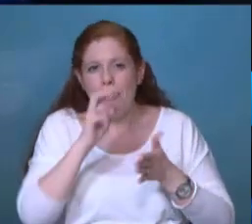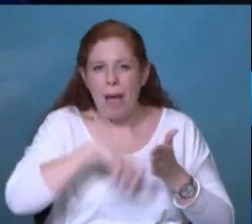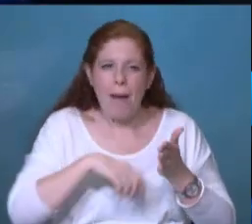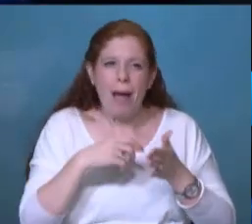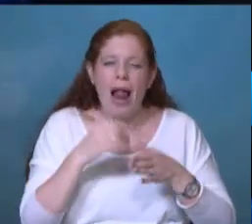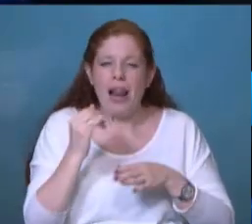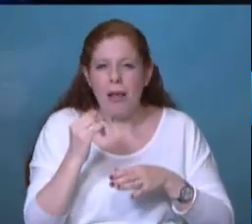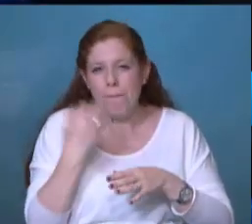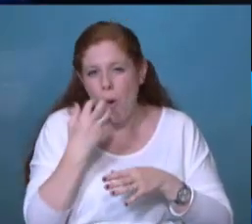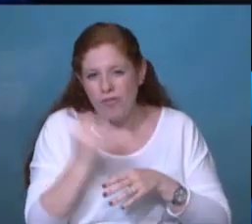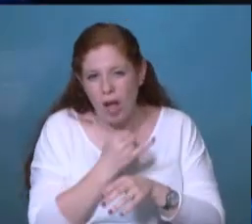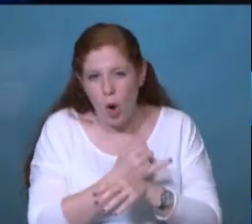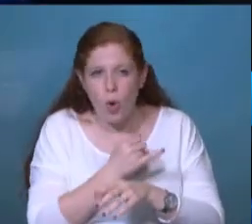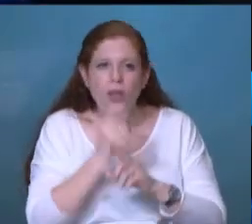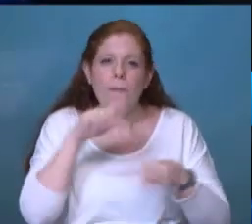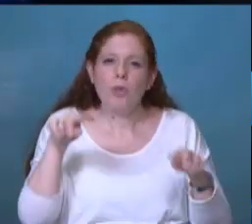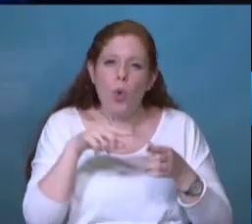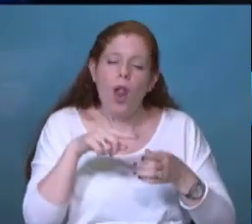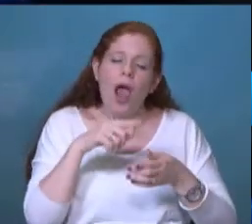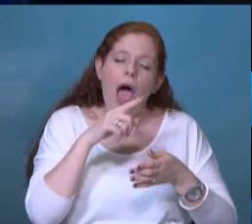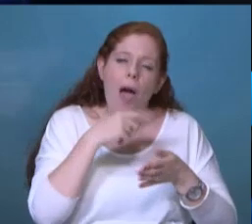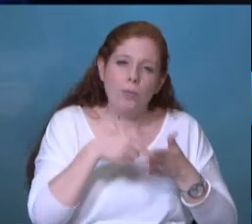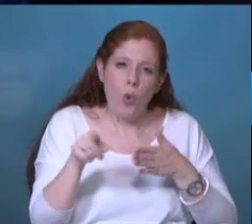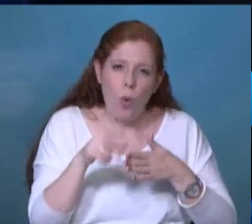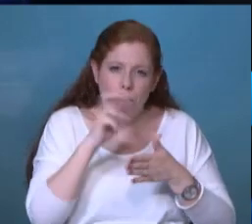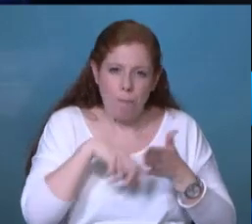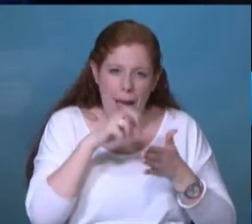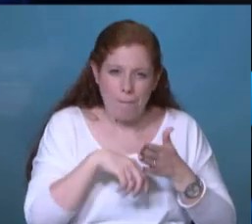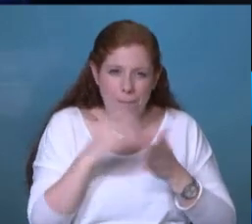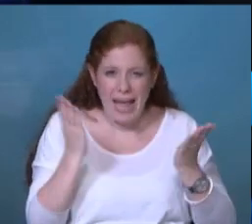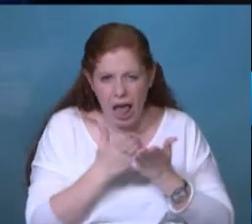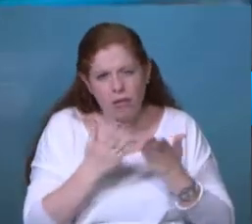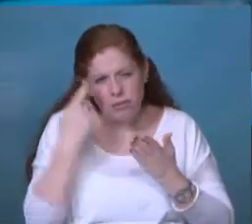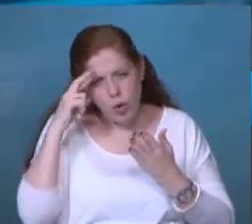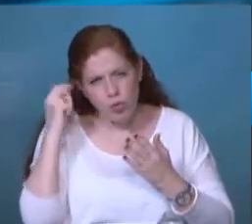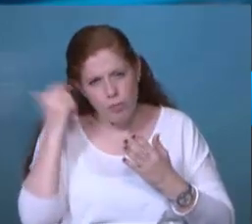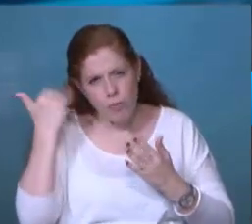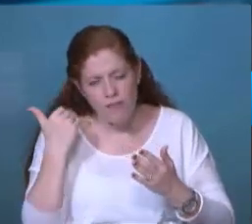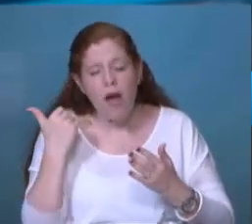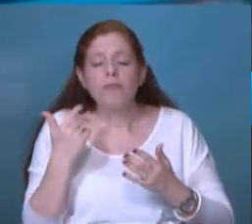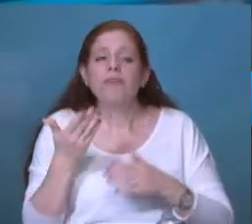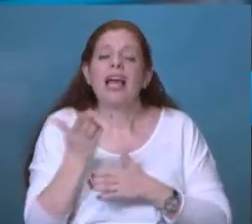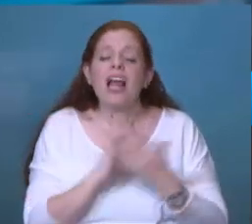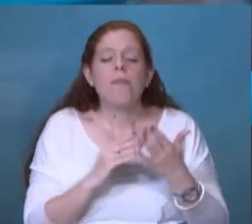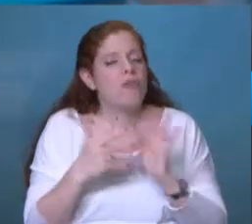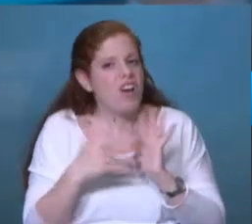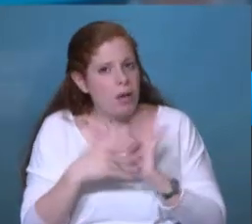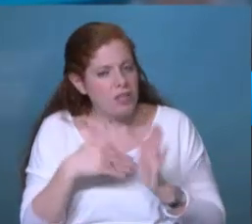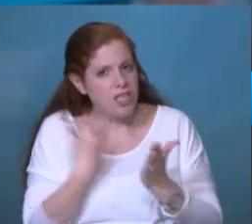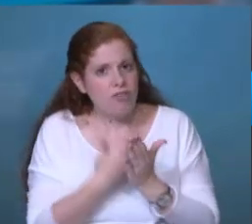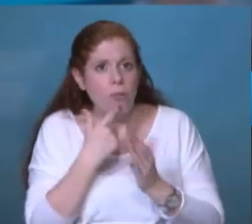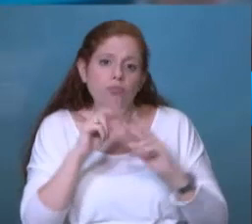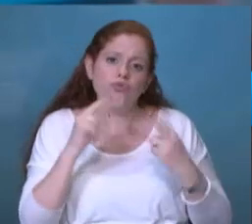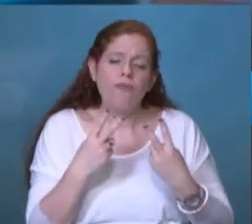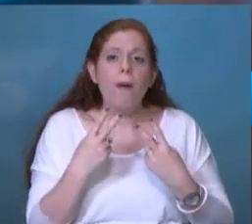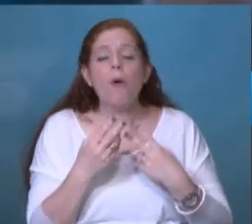הפטור ממעם באילת, רעיונות ששמענו כבר בעבר. במשרד האוצר יש כבר מי שמותחים ביקורת על ההצעה הזאת, אומרים שוב, מטיבים עם